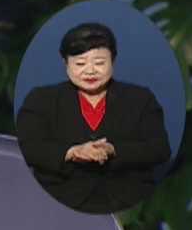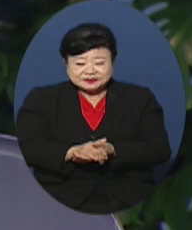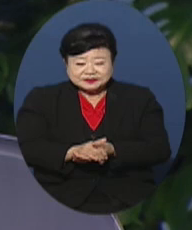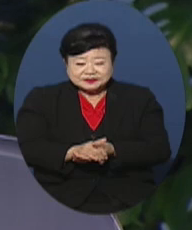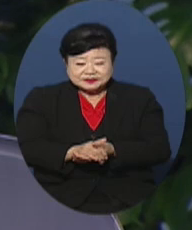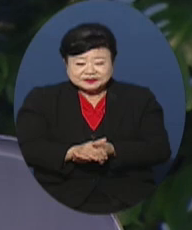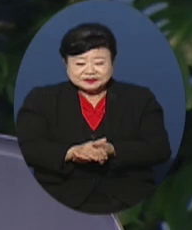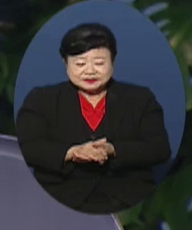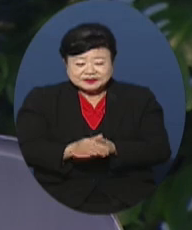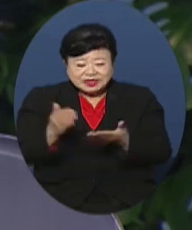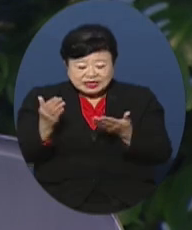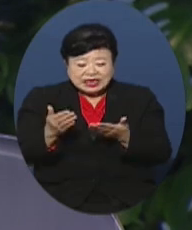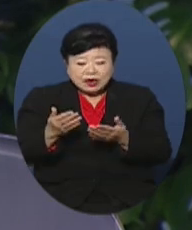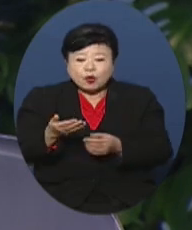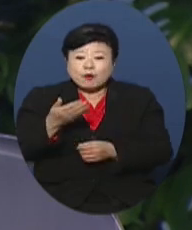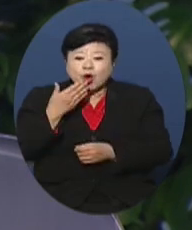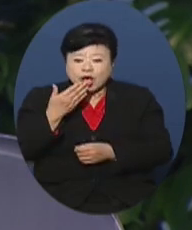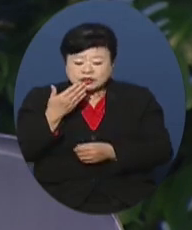일을 열심히 안 하면